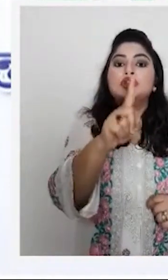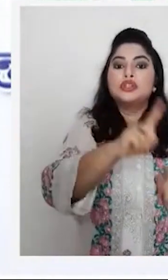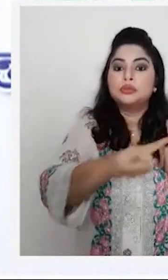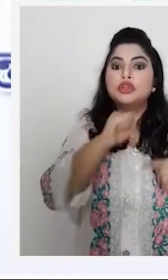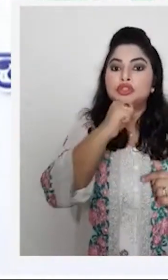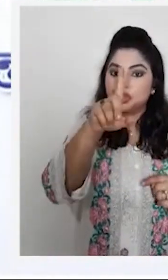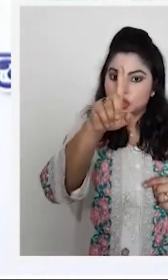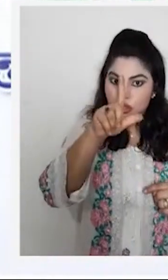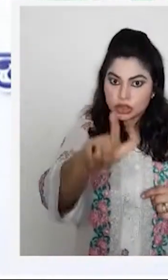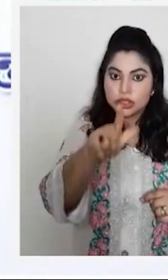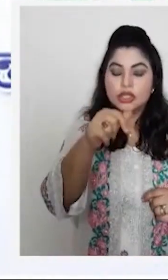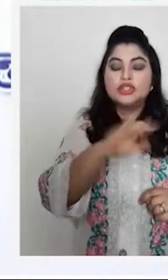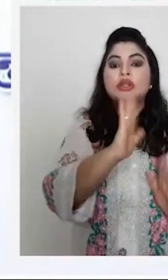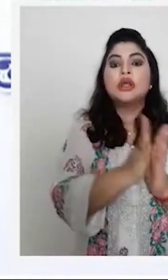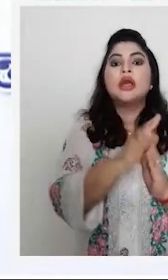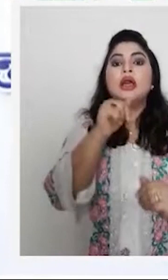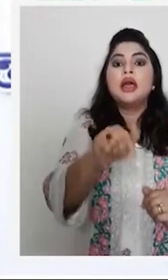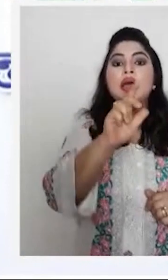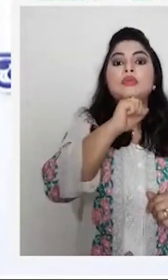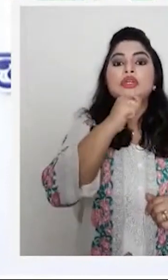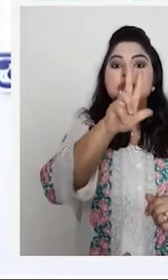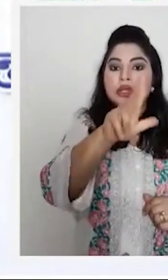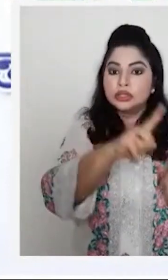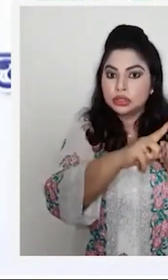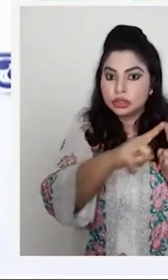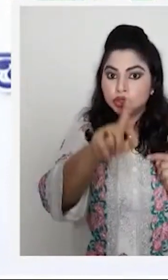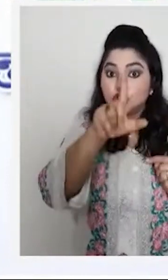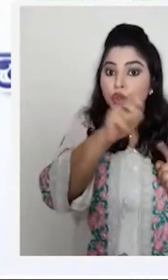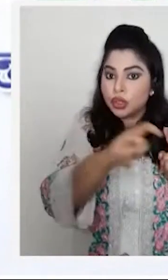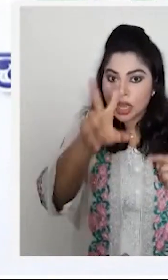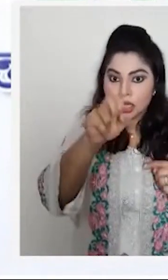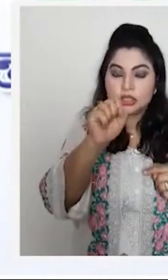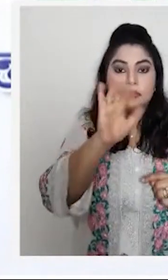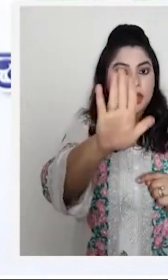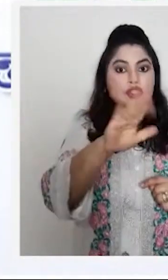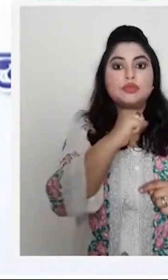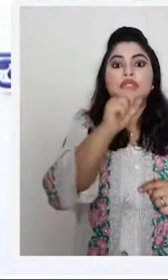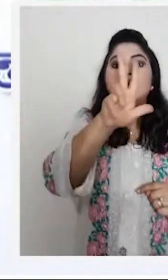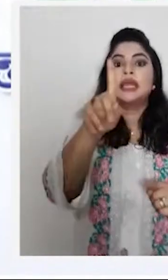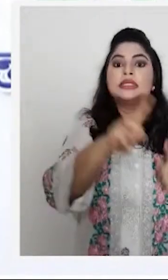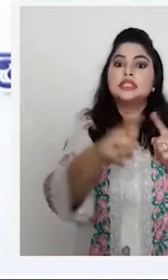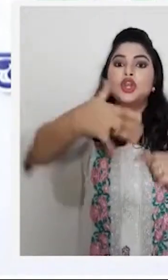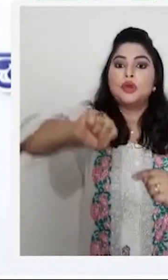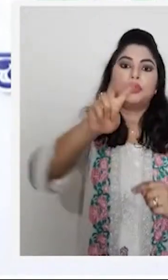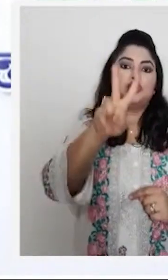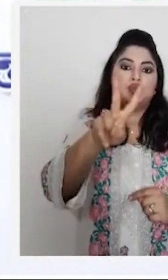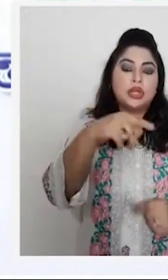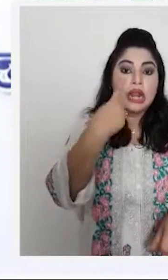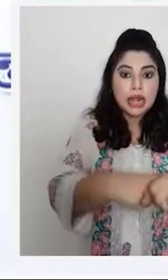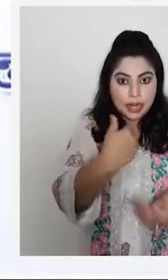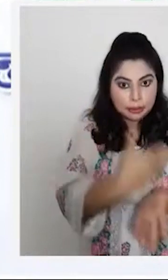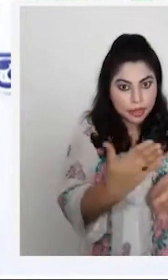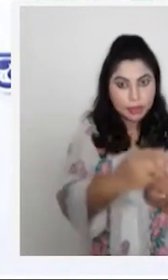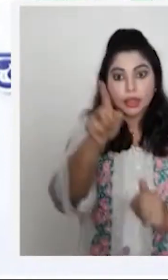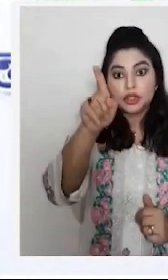3 জন, 51-60 6 জন, 61-70 14 জন, 71-80 5 জন এবং 81-90